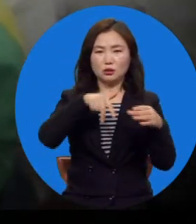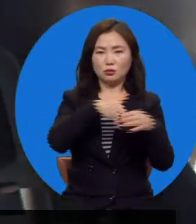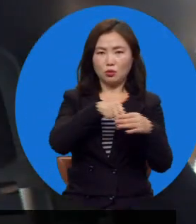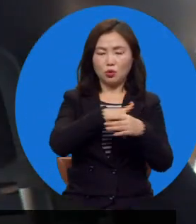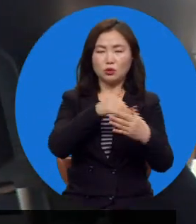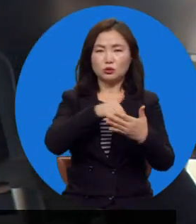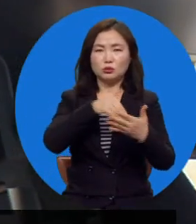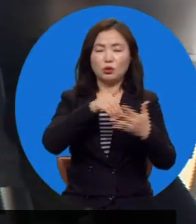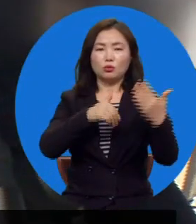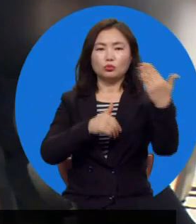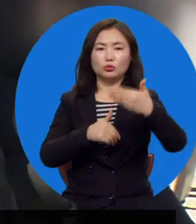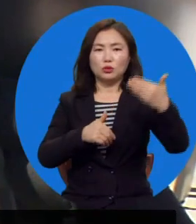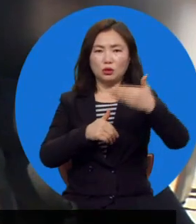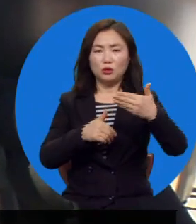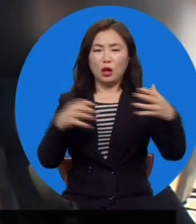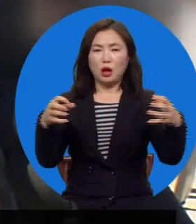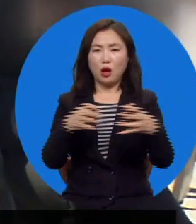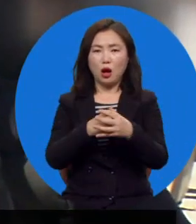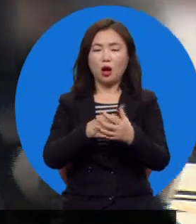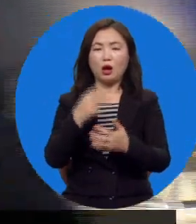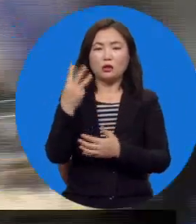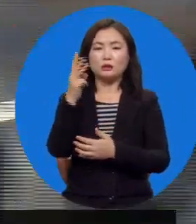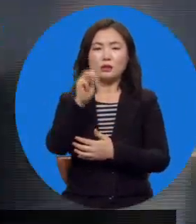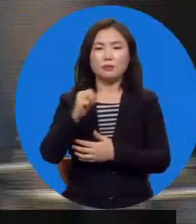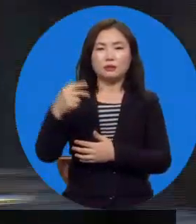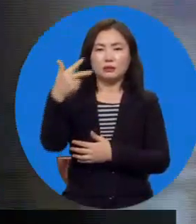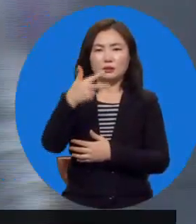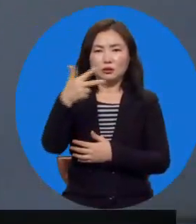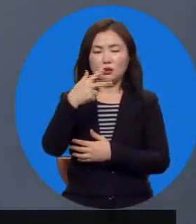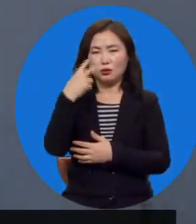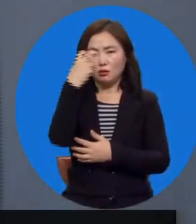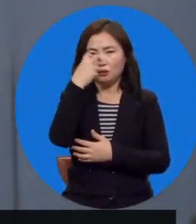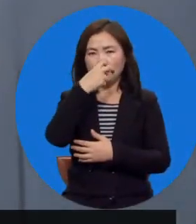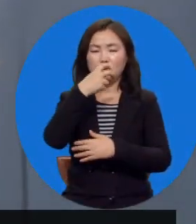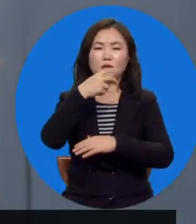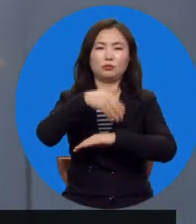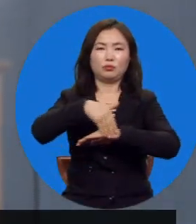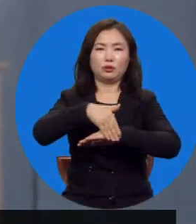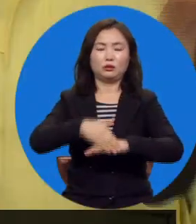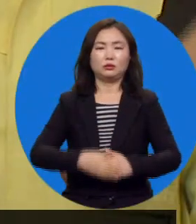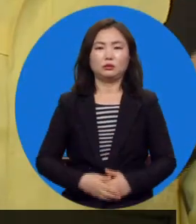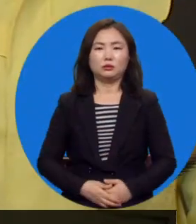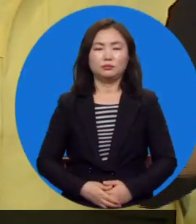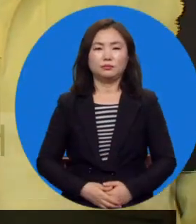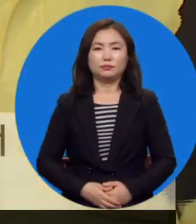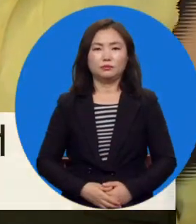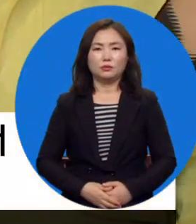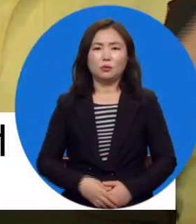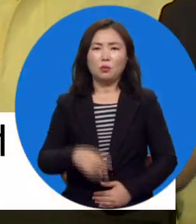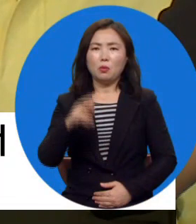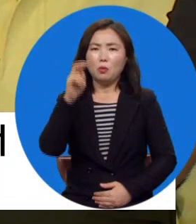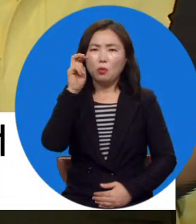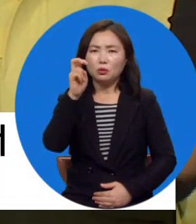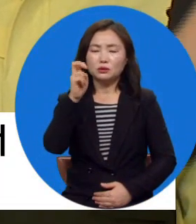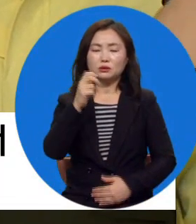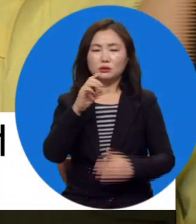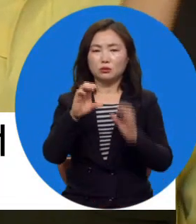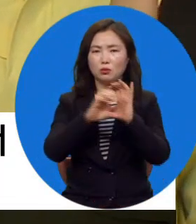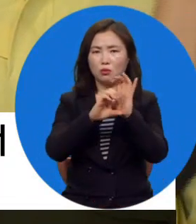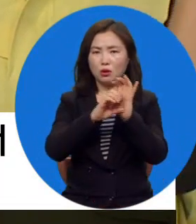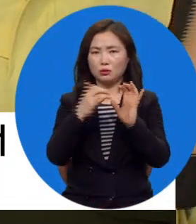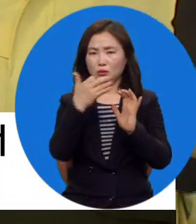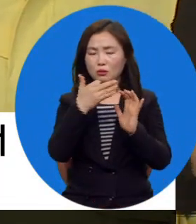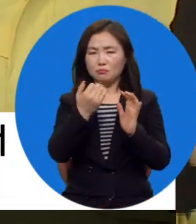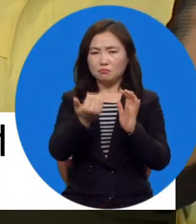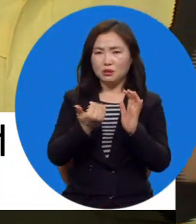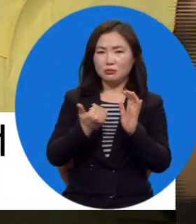씬 더 9000여 명 등 모두 3만 7000명을 검사 할 예정입니다 있을지 모르는 코로나 한자들을 찾아내서